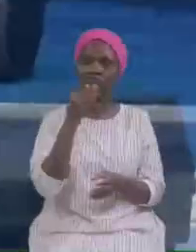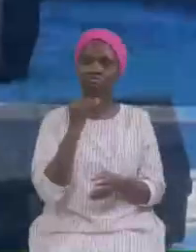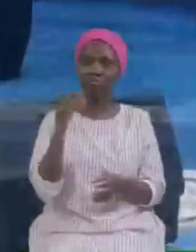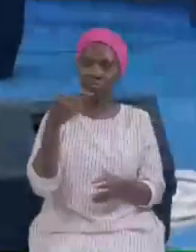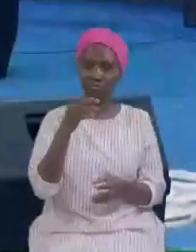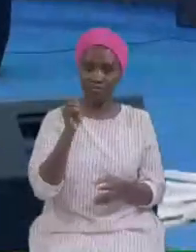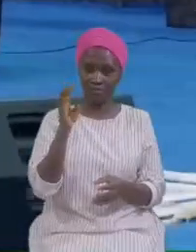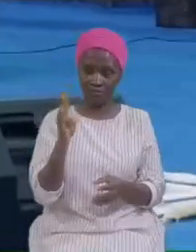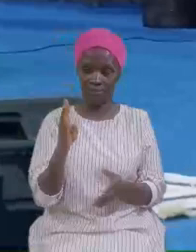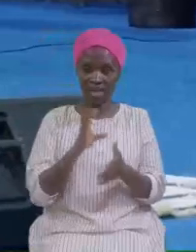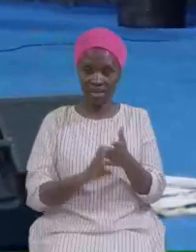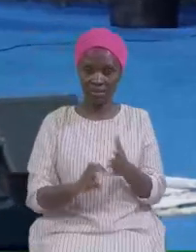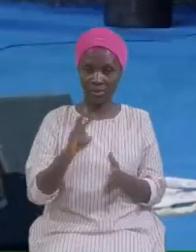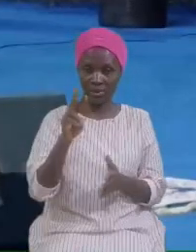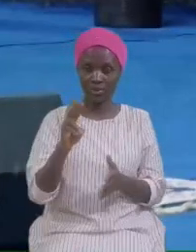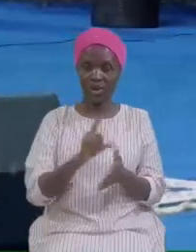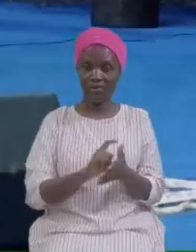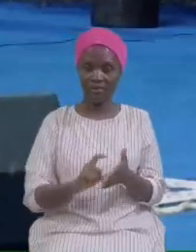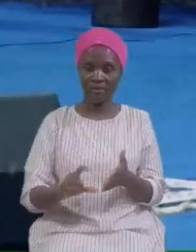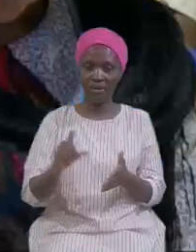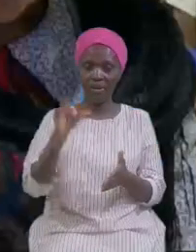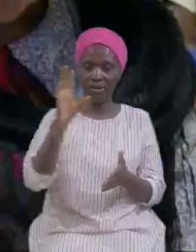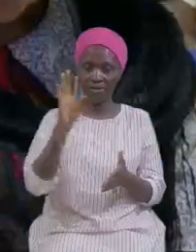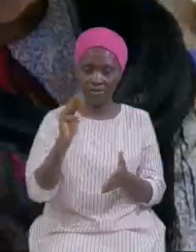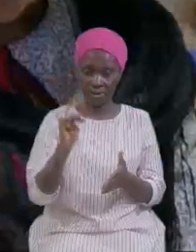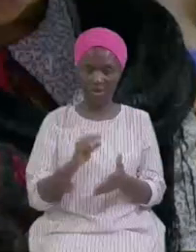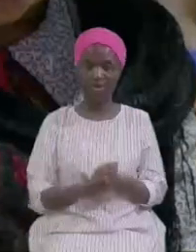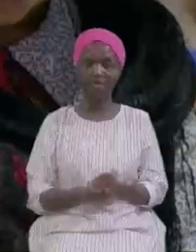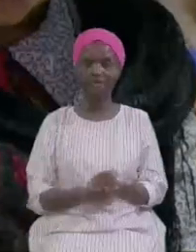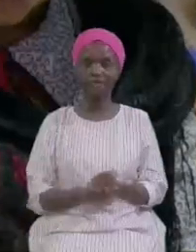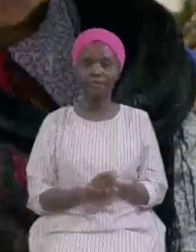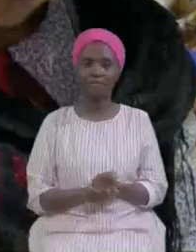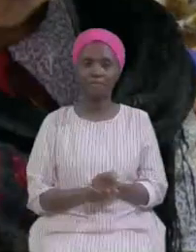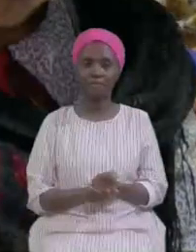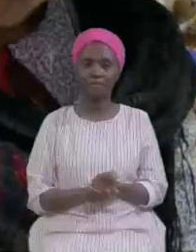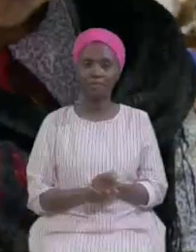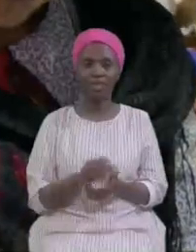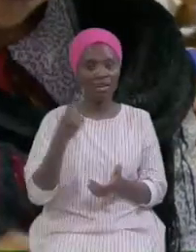Hébreux chapitre 2, verset 14.